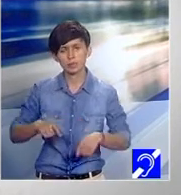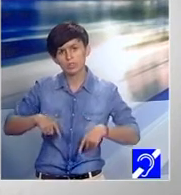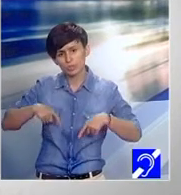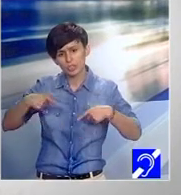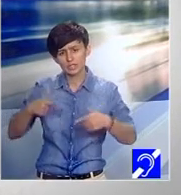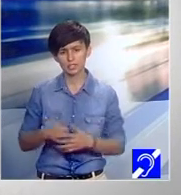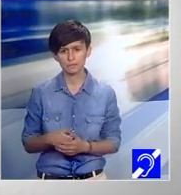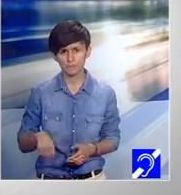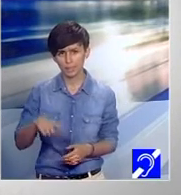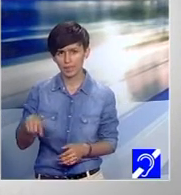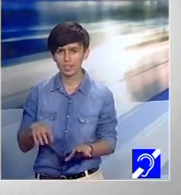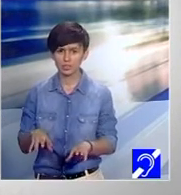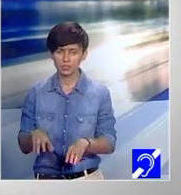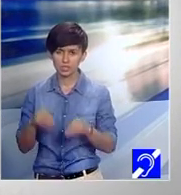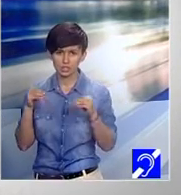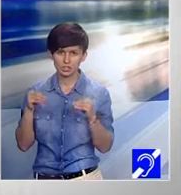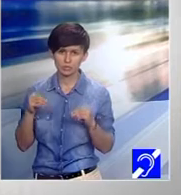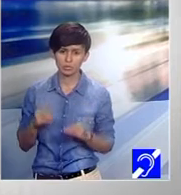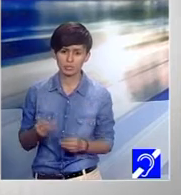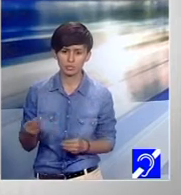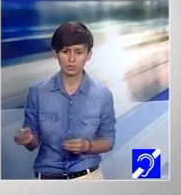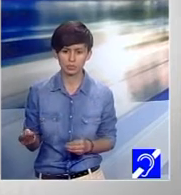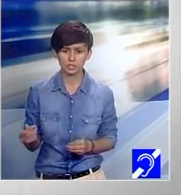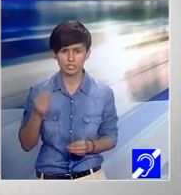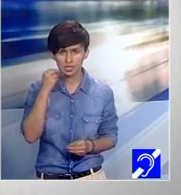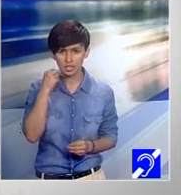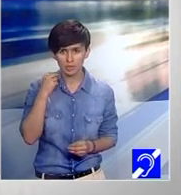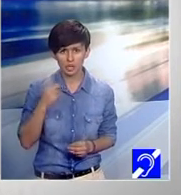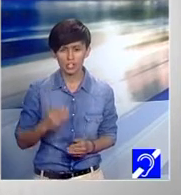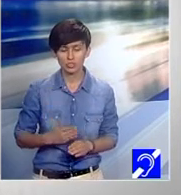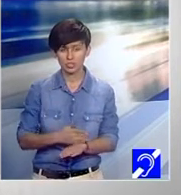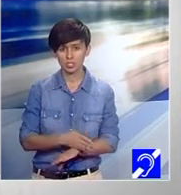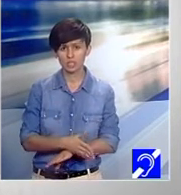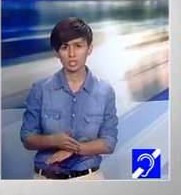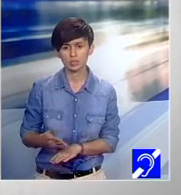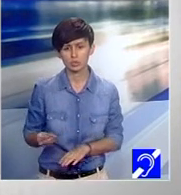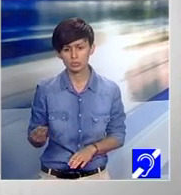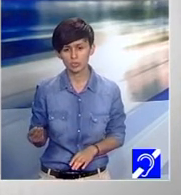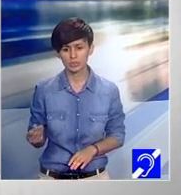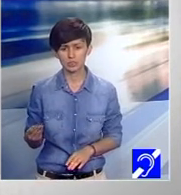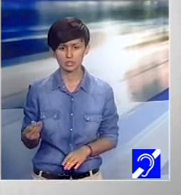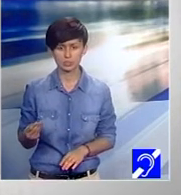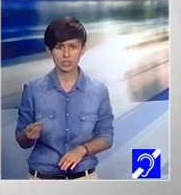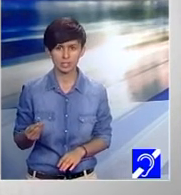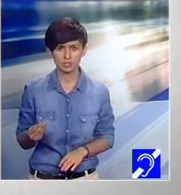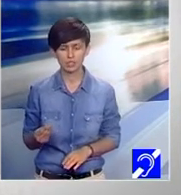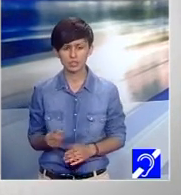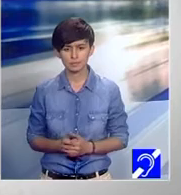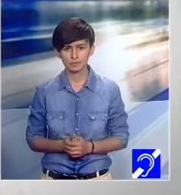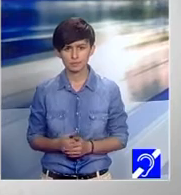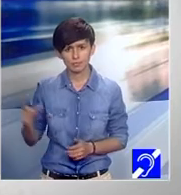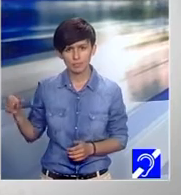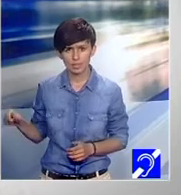introducem proteine controlate. Adică, mai explicită să fiu, acestor bolnavi le este interzisă carnea, ouăle,